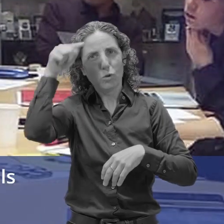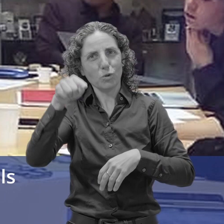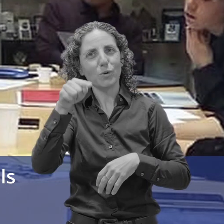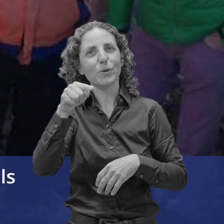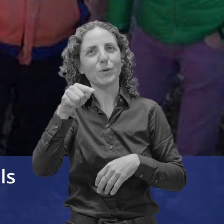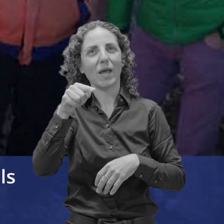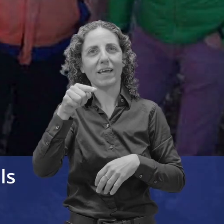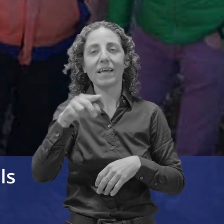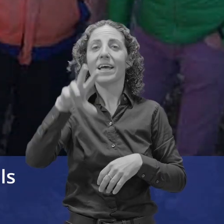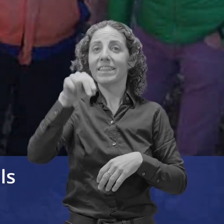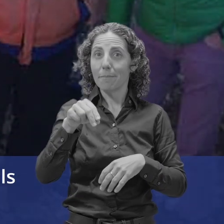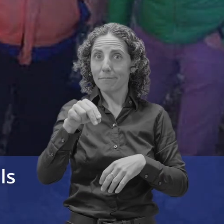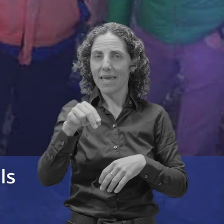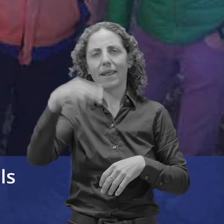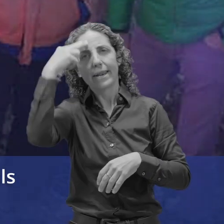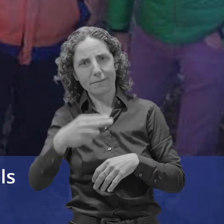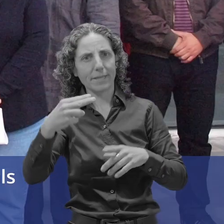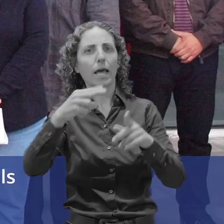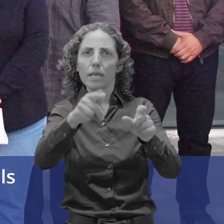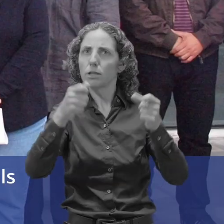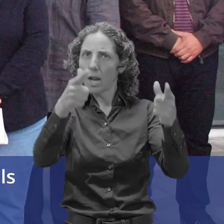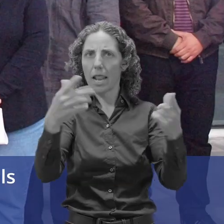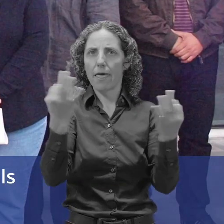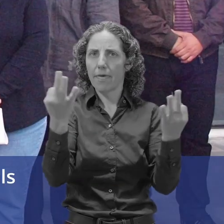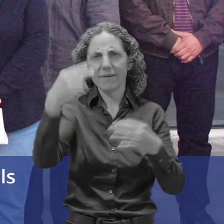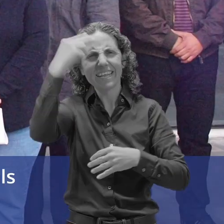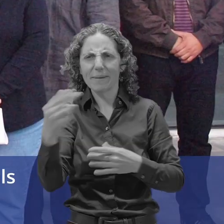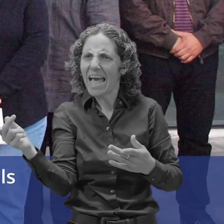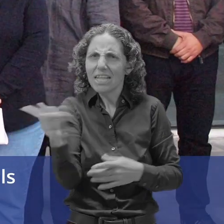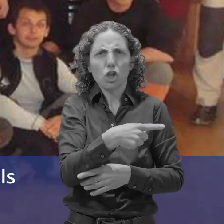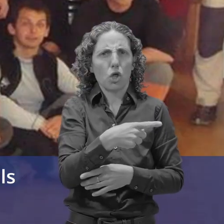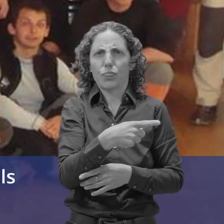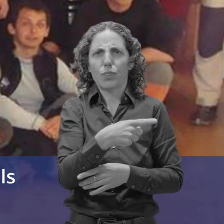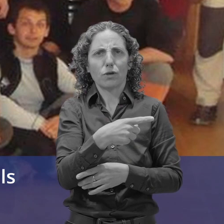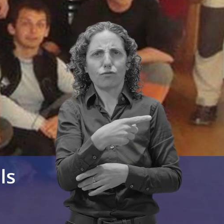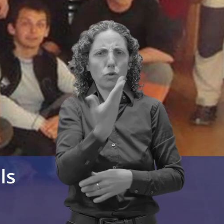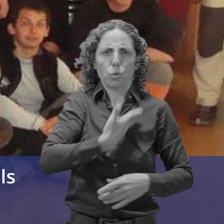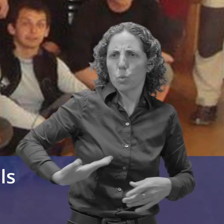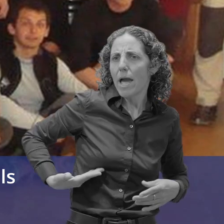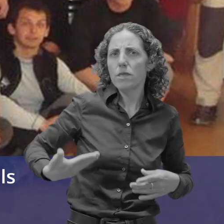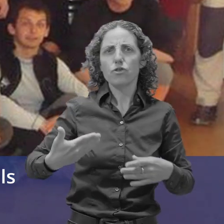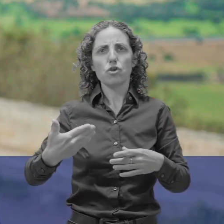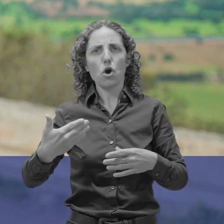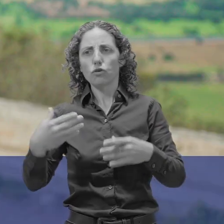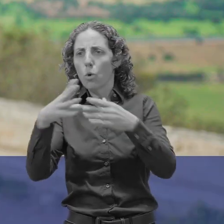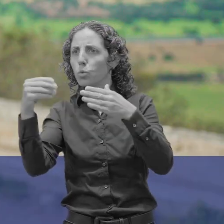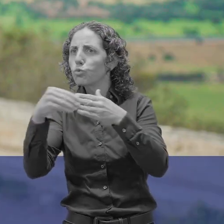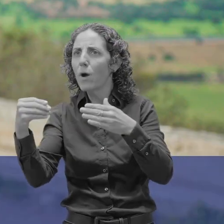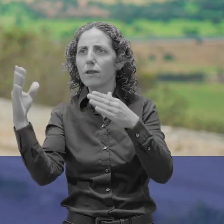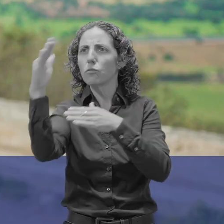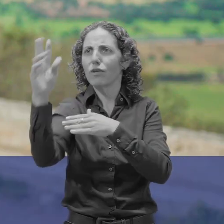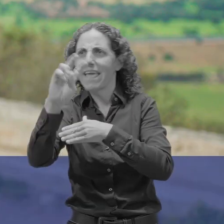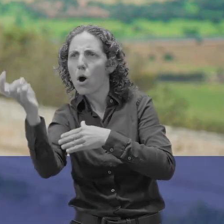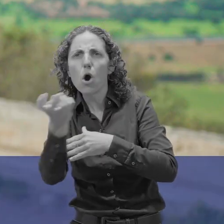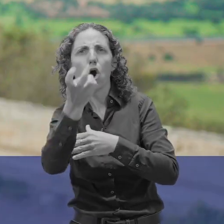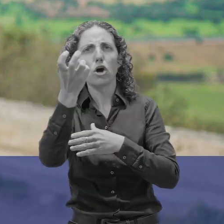natura, respecte a tothom, en els propietaris, en els altres usuaris de la muntanya, i bueno, tot